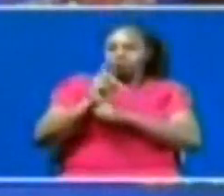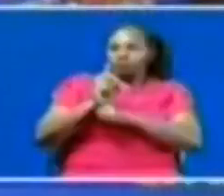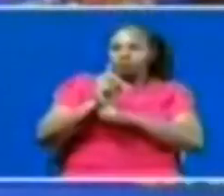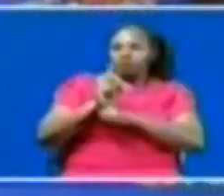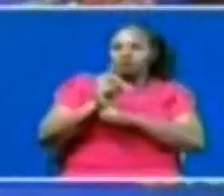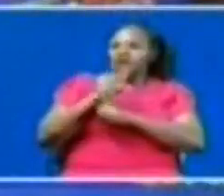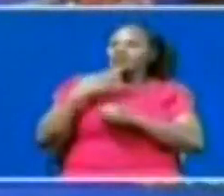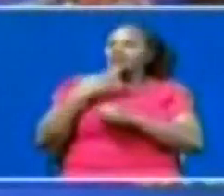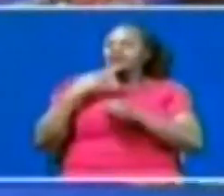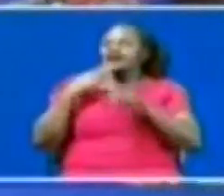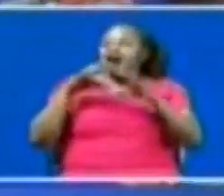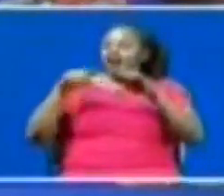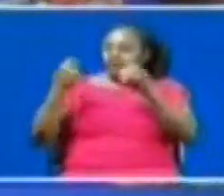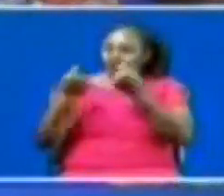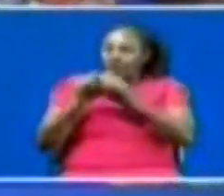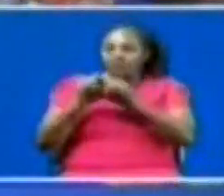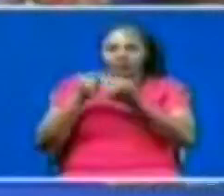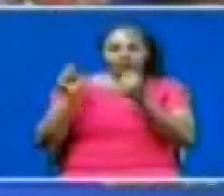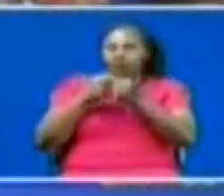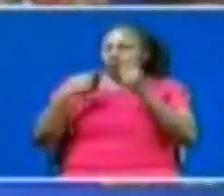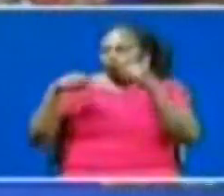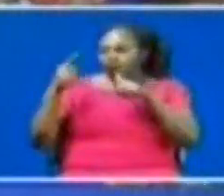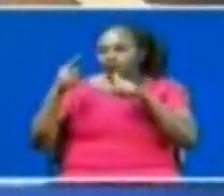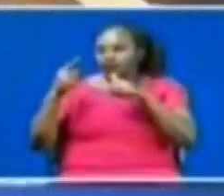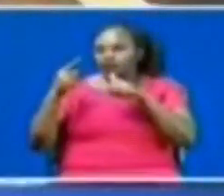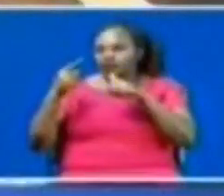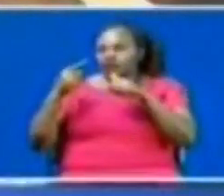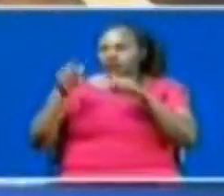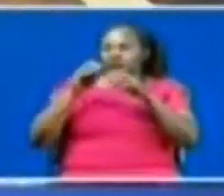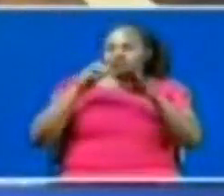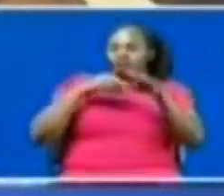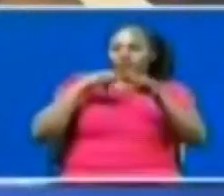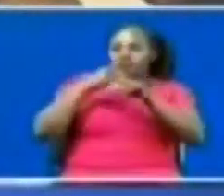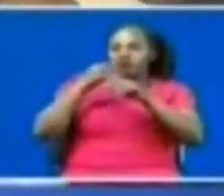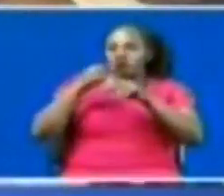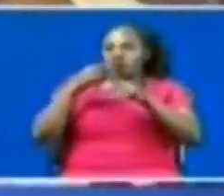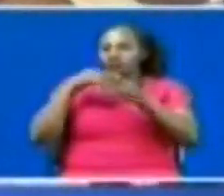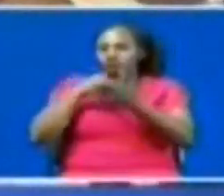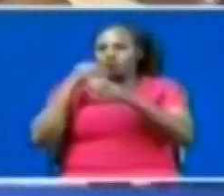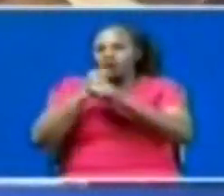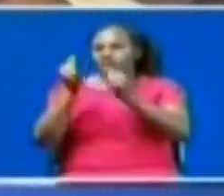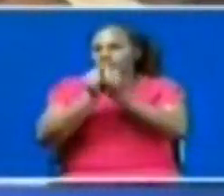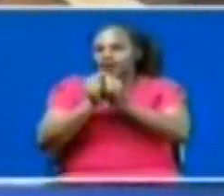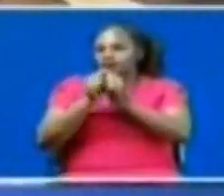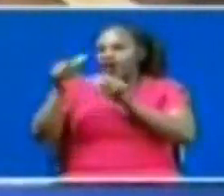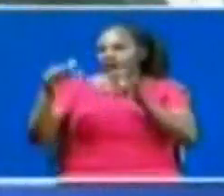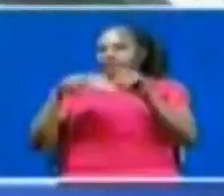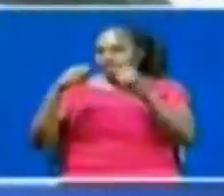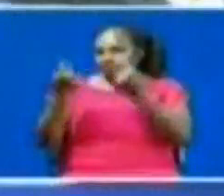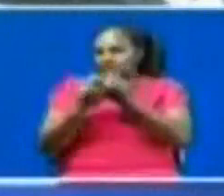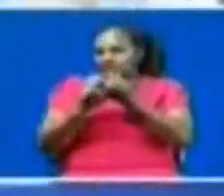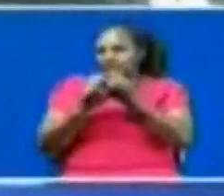ya Mulembe kikubaliana kuwa haitoweza kuibuka kidedea wakati wa kugombea urais ikiwa jamii hiyo haitafanya kazi na jamii